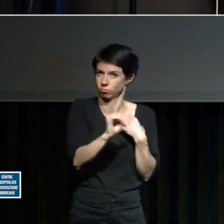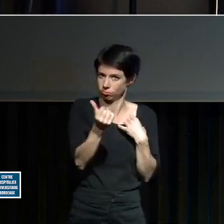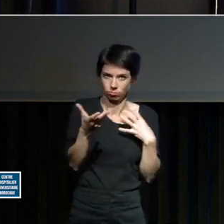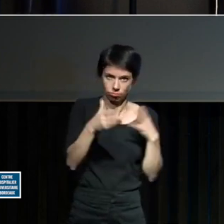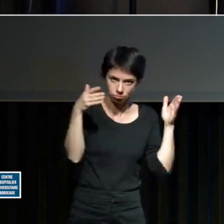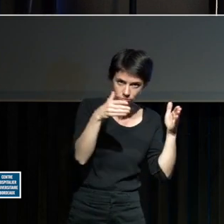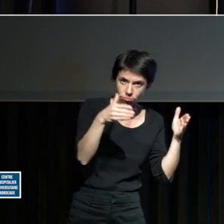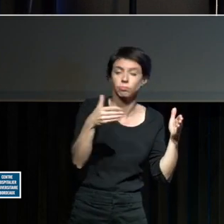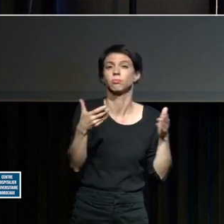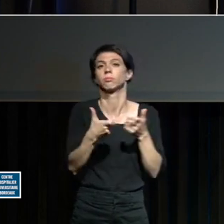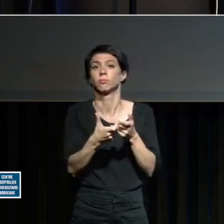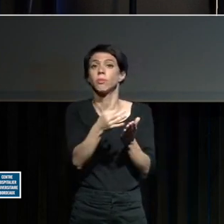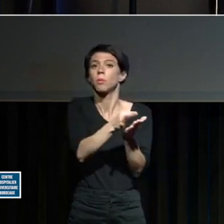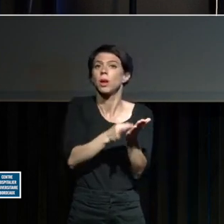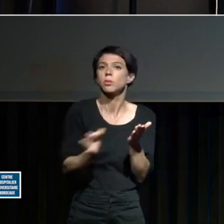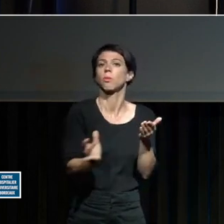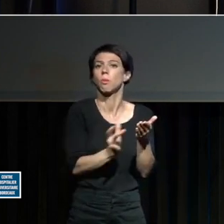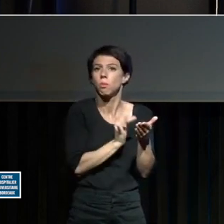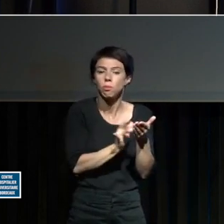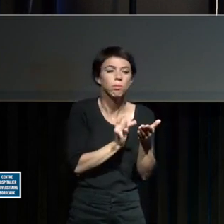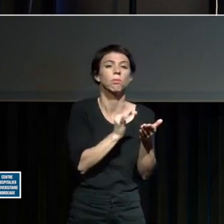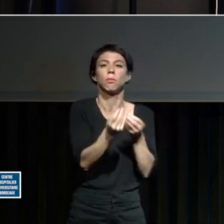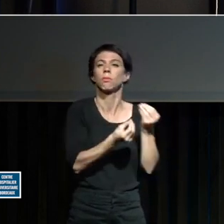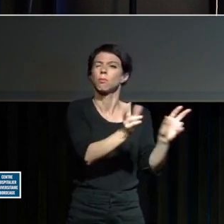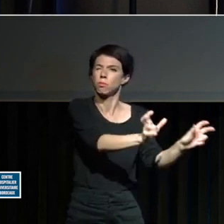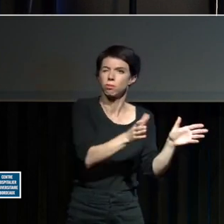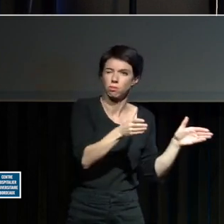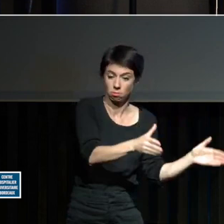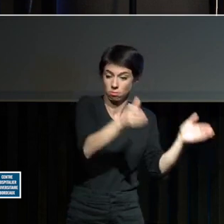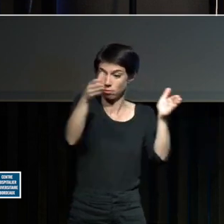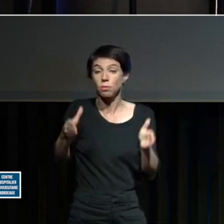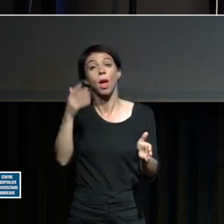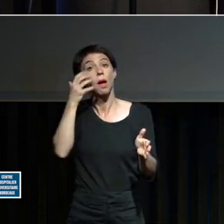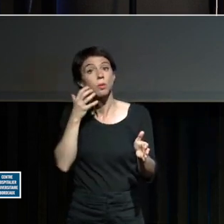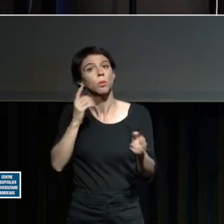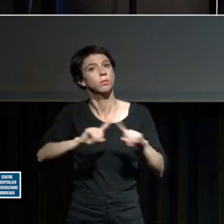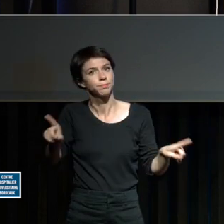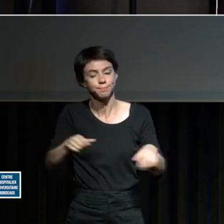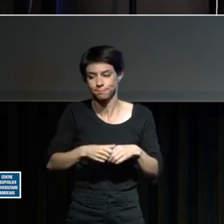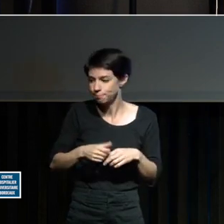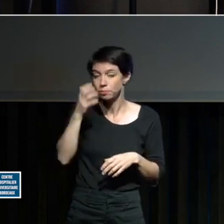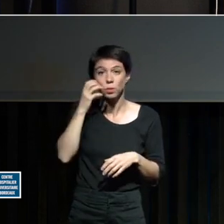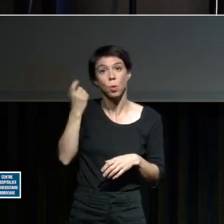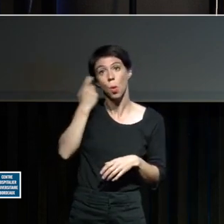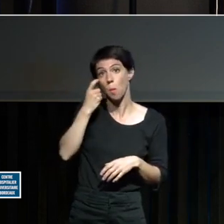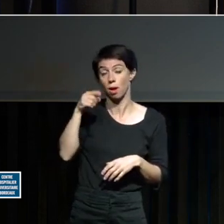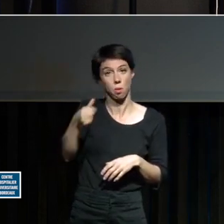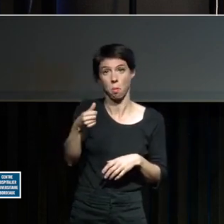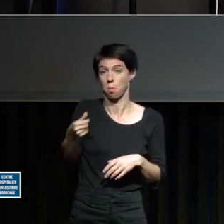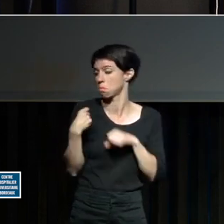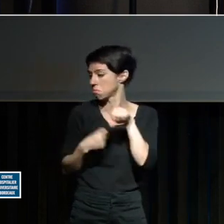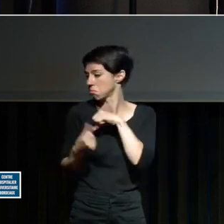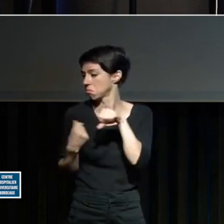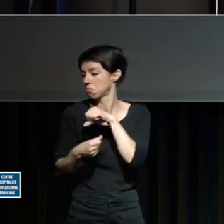des applications sur smartphone, alors que chez les adolescents, on va observer une utilisation plus multimodale